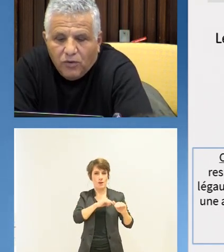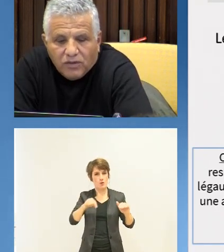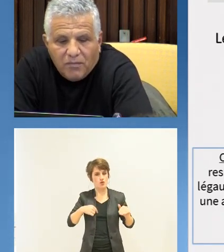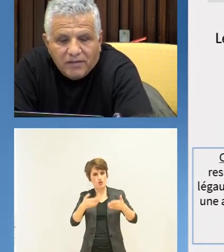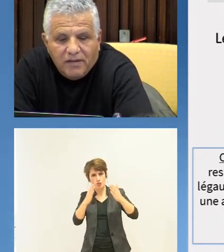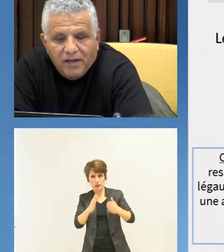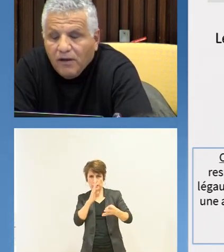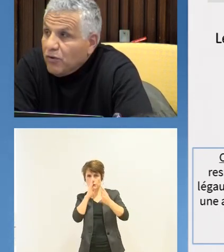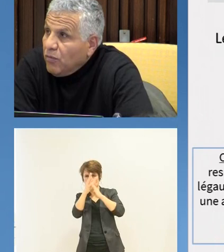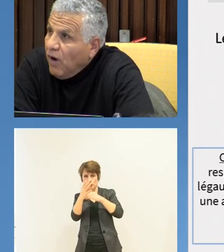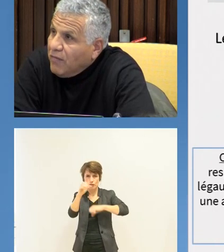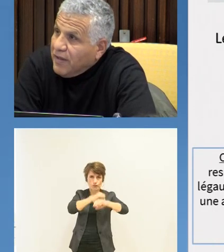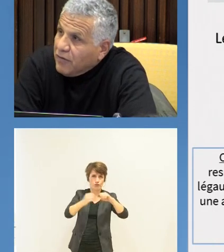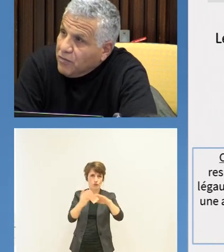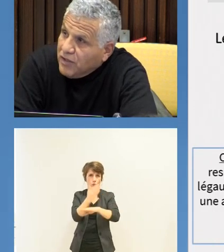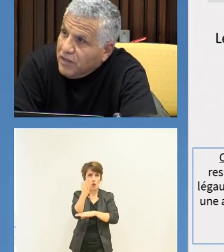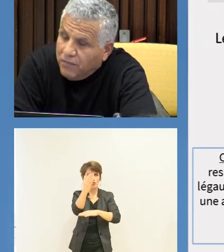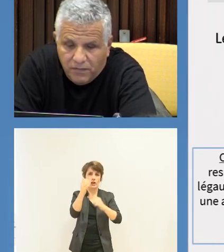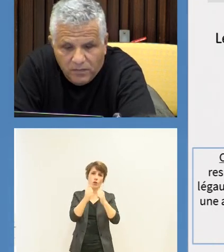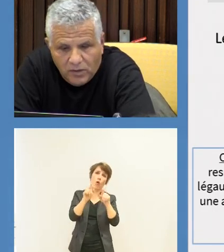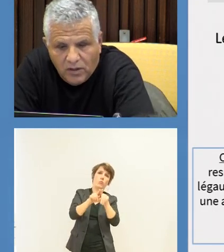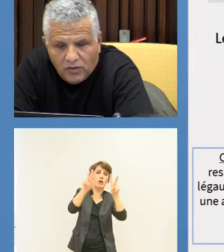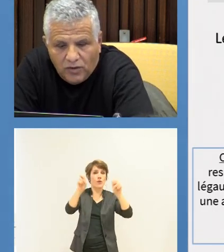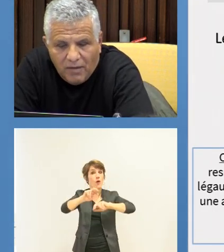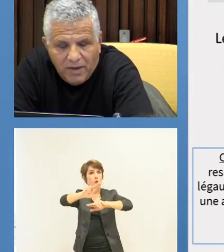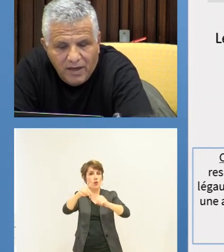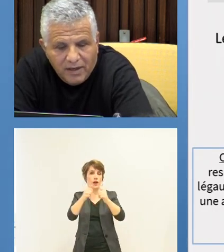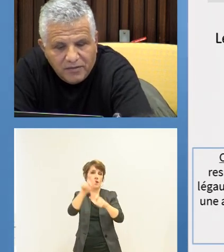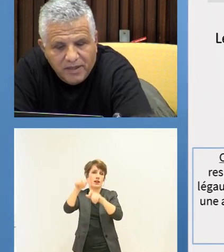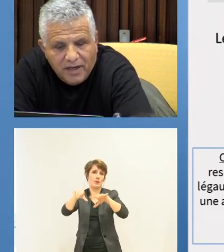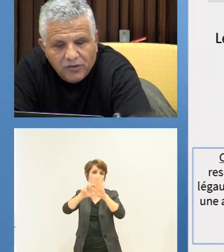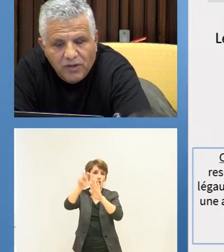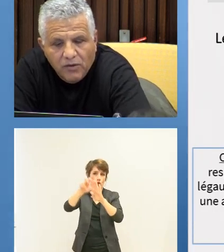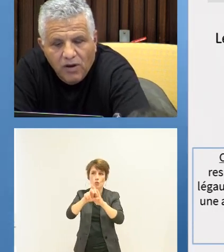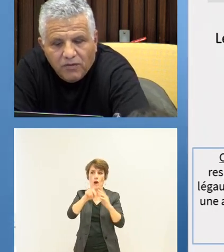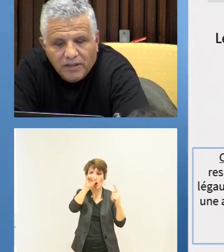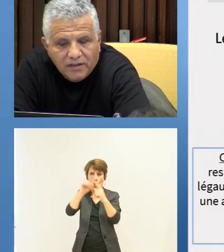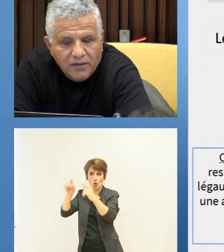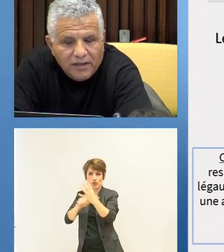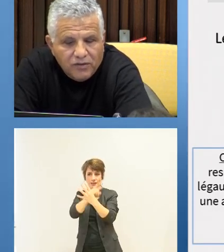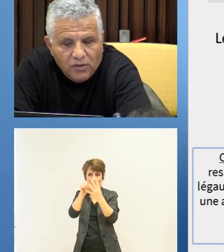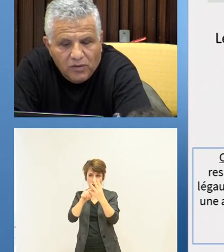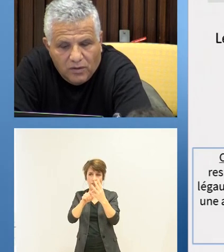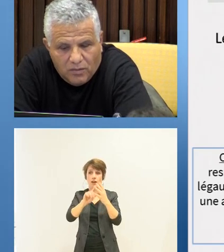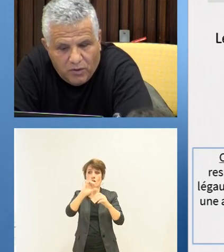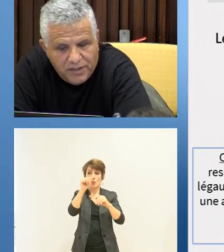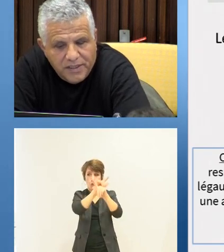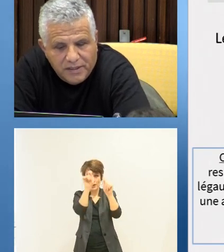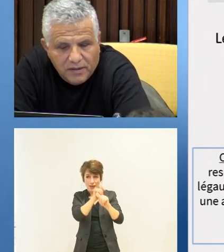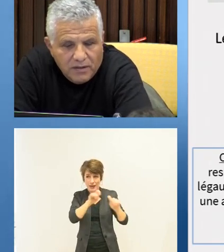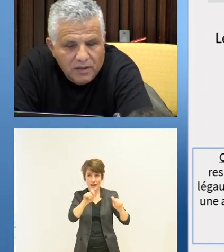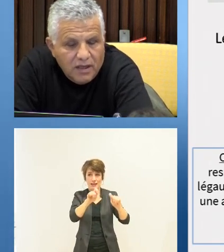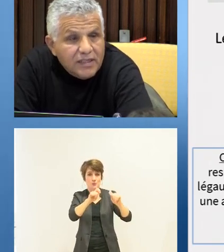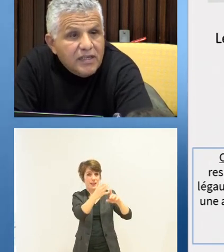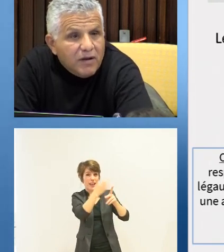le contrat passé avec les grenoblois avaient quatre objectifs je le rappelle respect des ratios légaux afin de garder une action politique